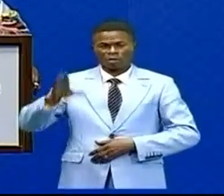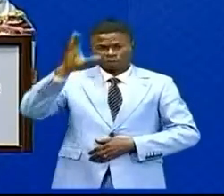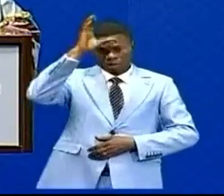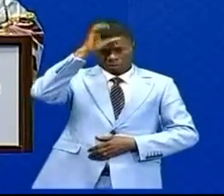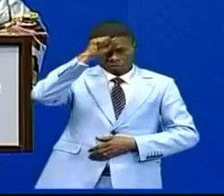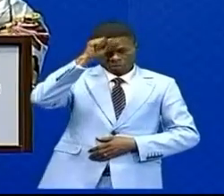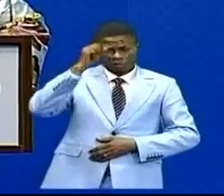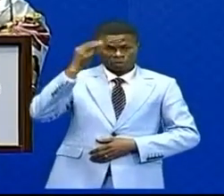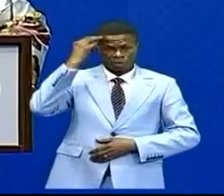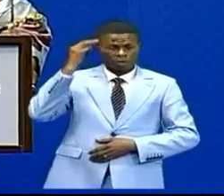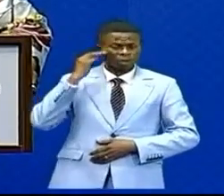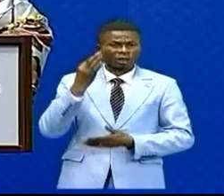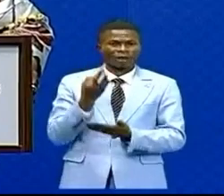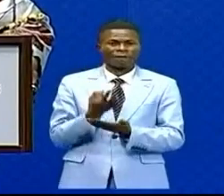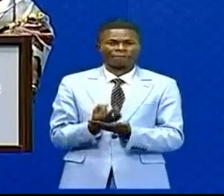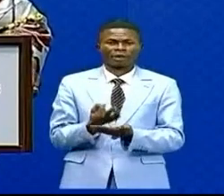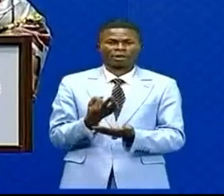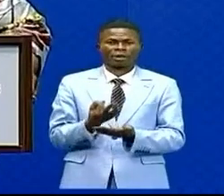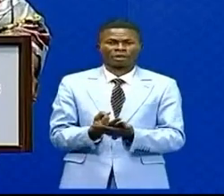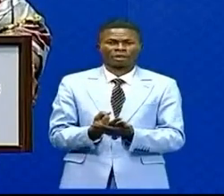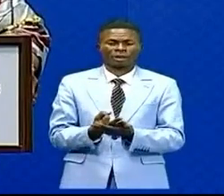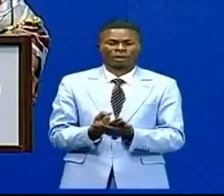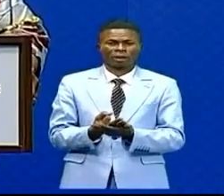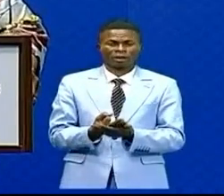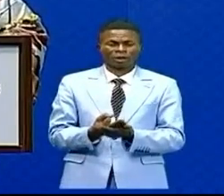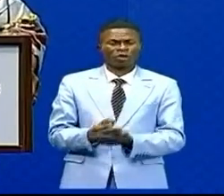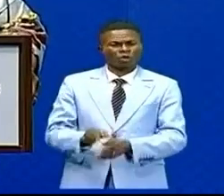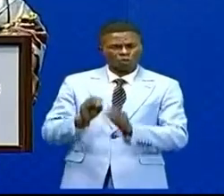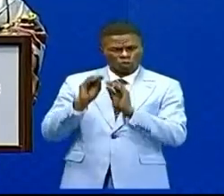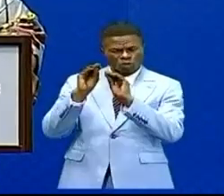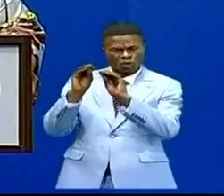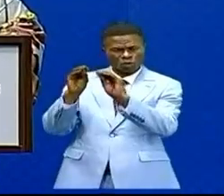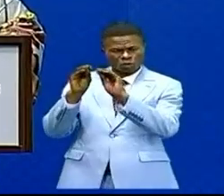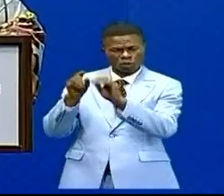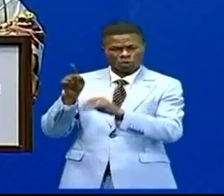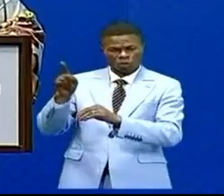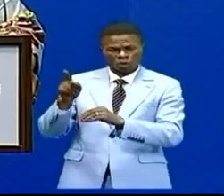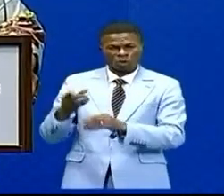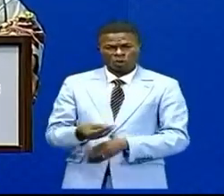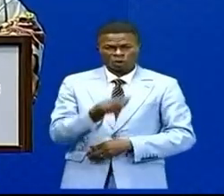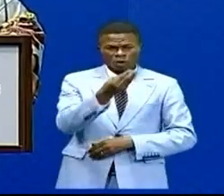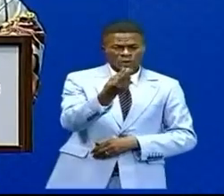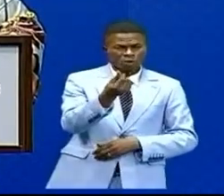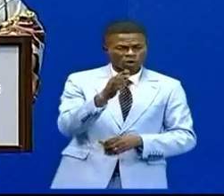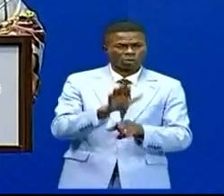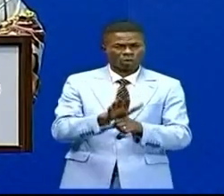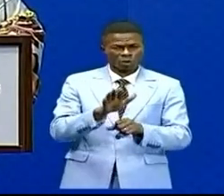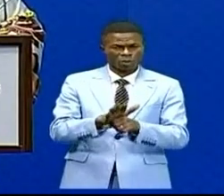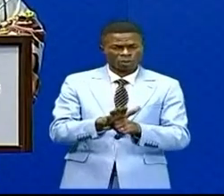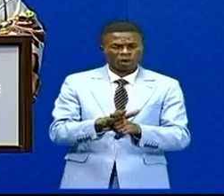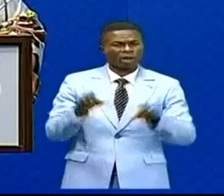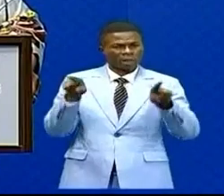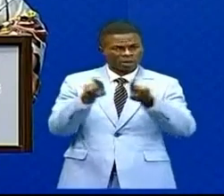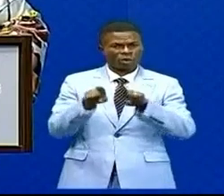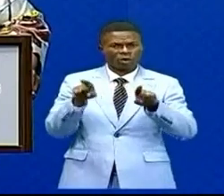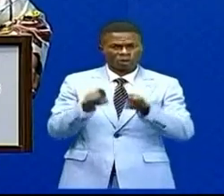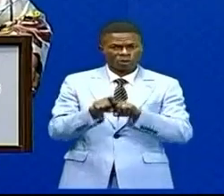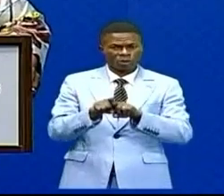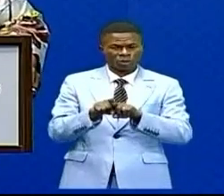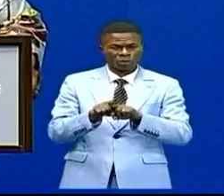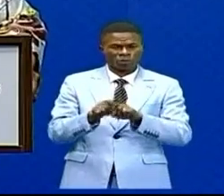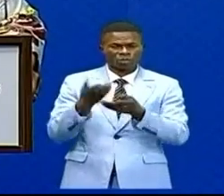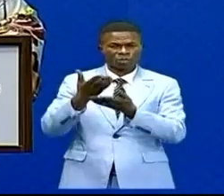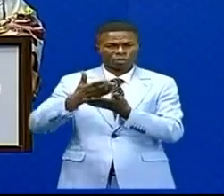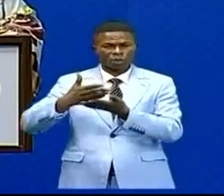Le ministre des Finances a été instruit à débloquer les fonds nécessaires correspondant à la contrepartie